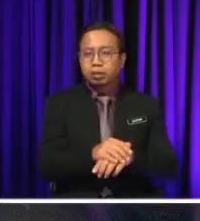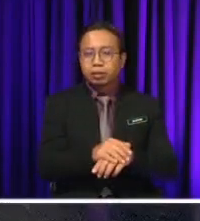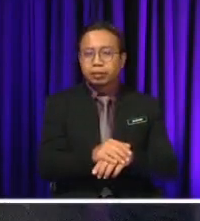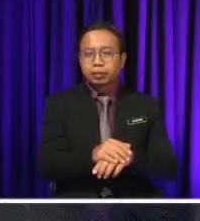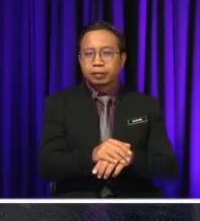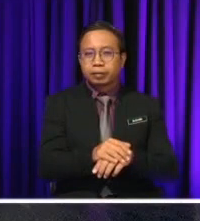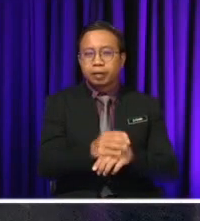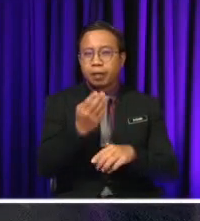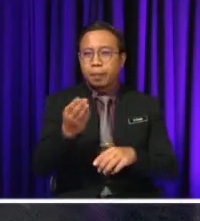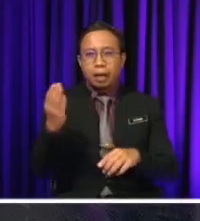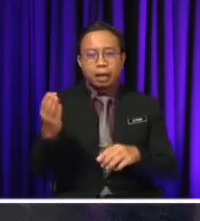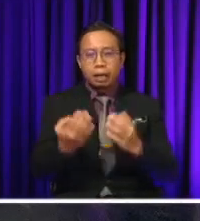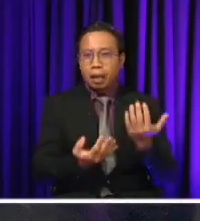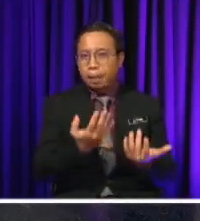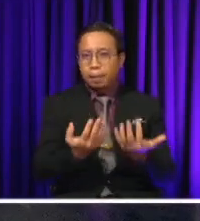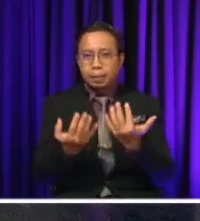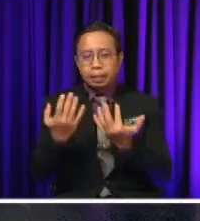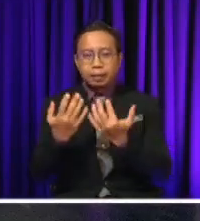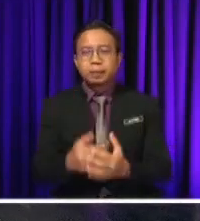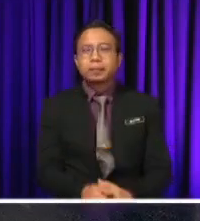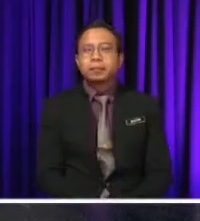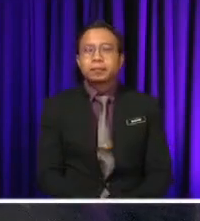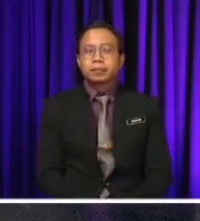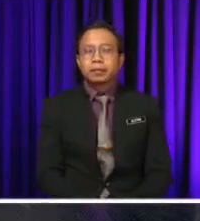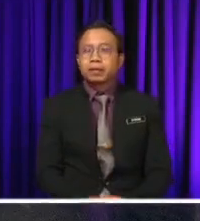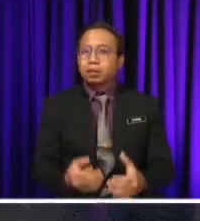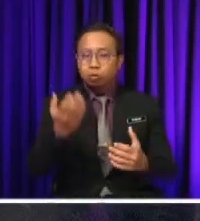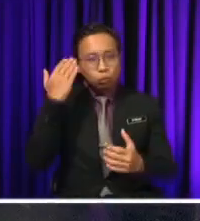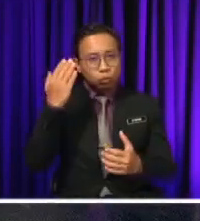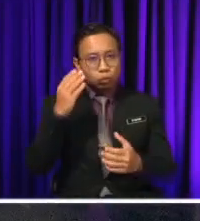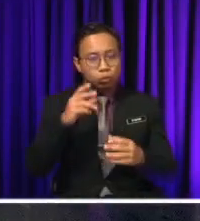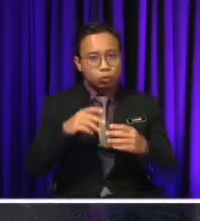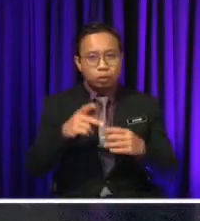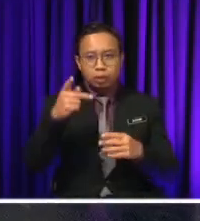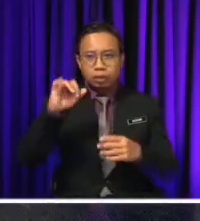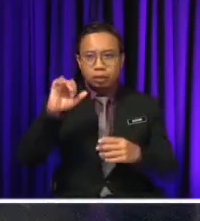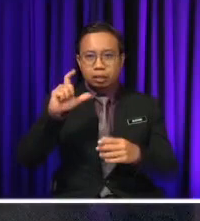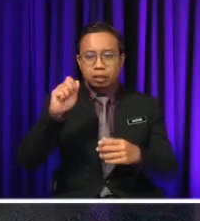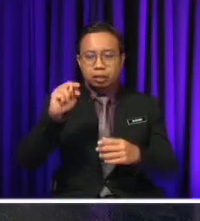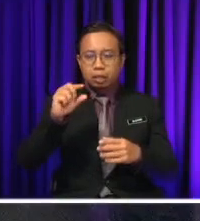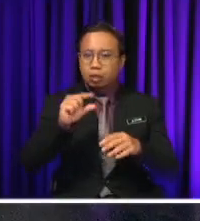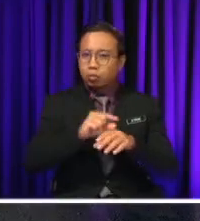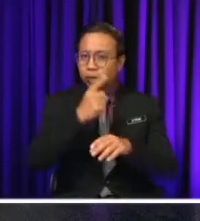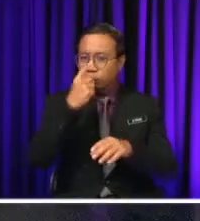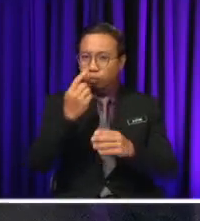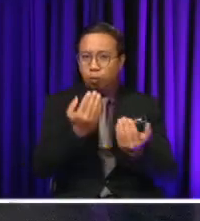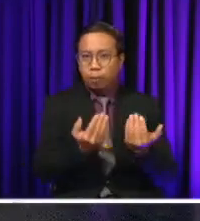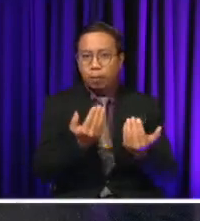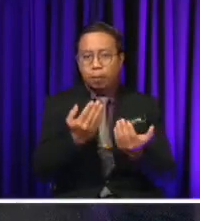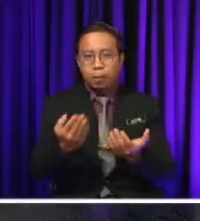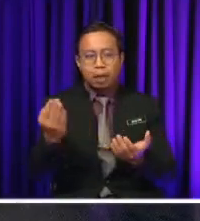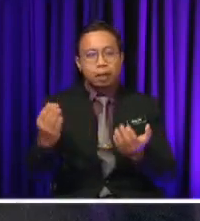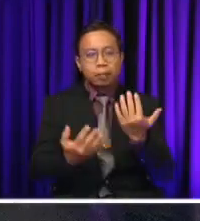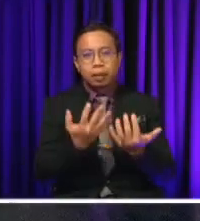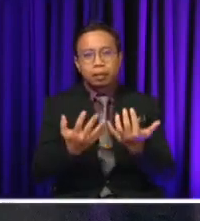bahan api bahan bakar kilang-kilang banyak boneka yang bahan untuk jadikan dia sebagai bahan bakar untuk dapatkan tenaga